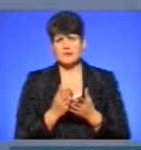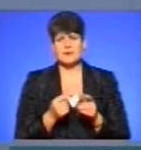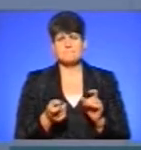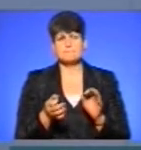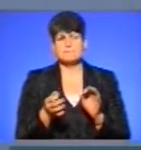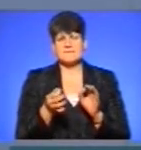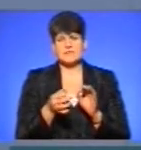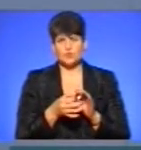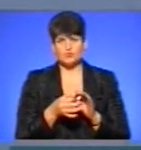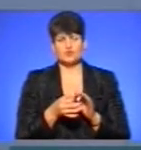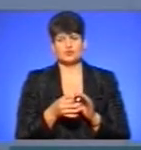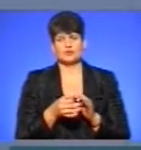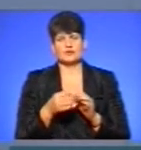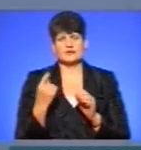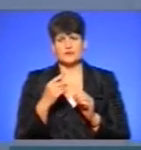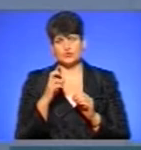державного демографічного реєстру.